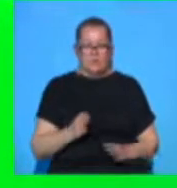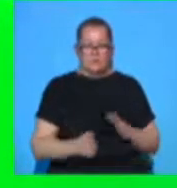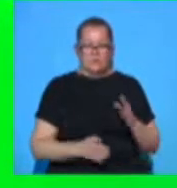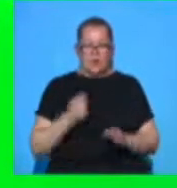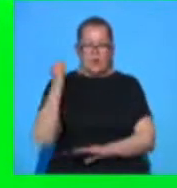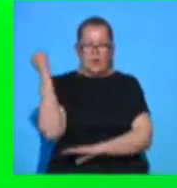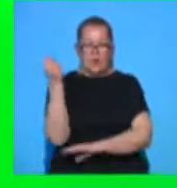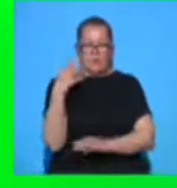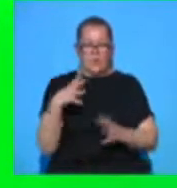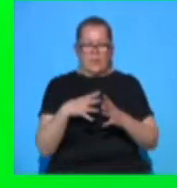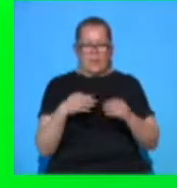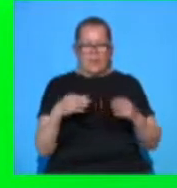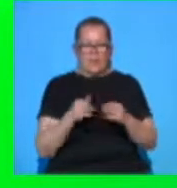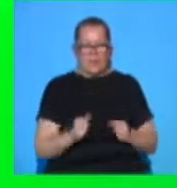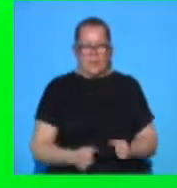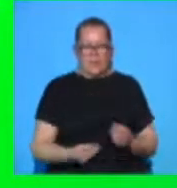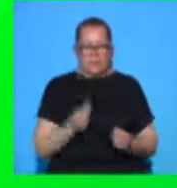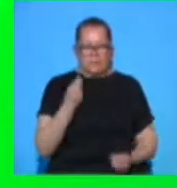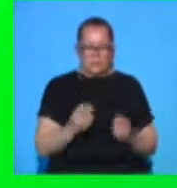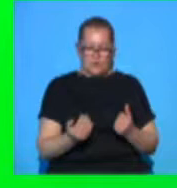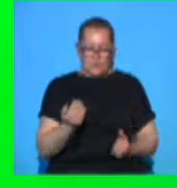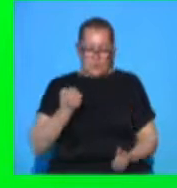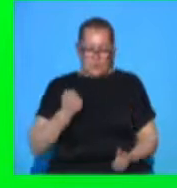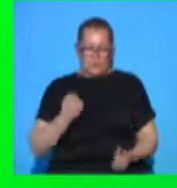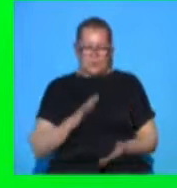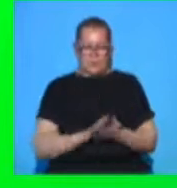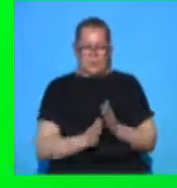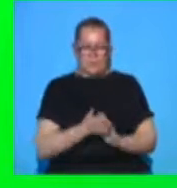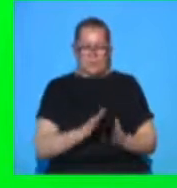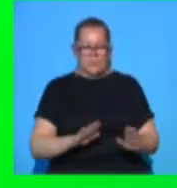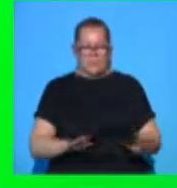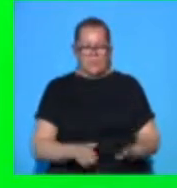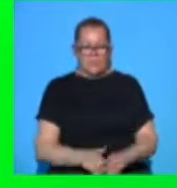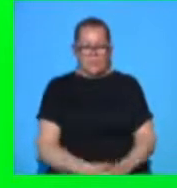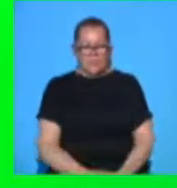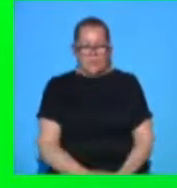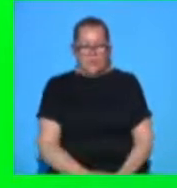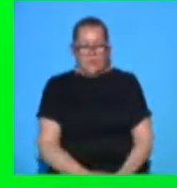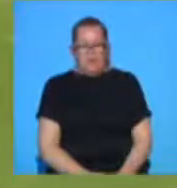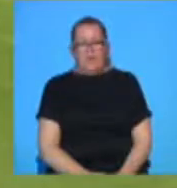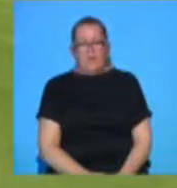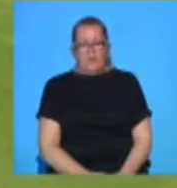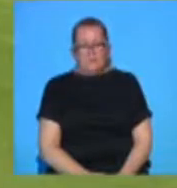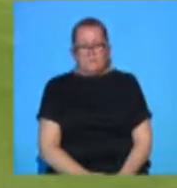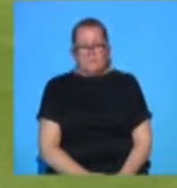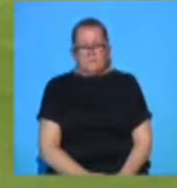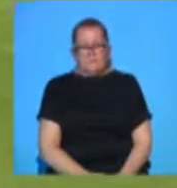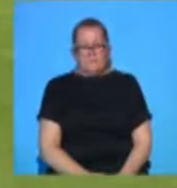devenit campioana României cu o etapă înainte de terminarea sezonului.